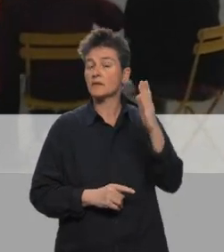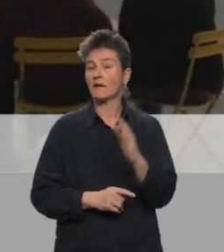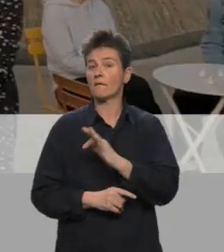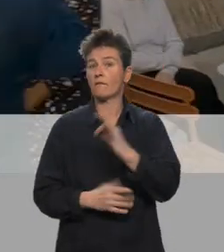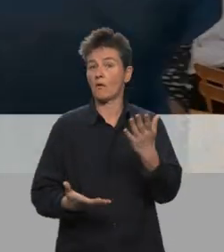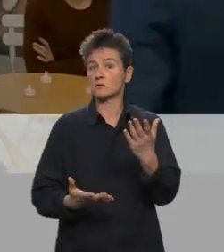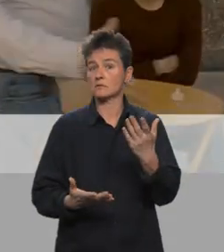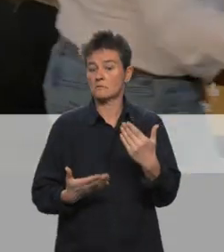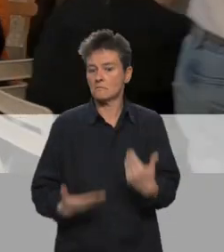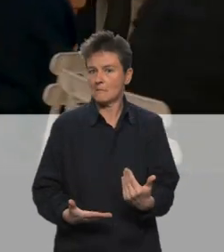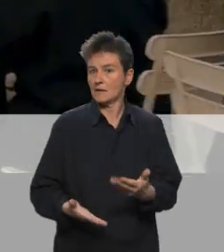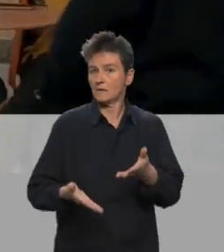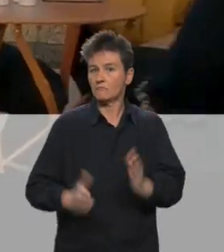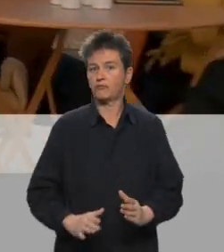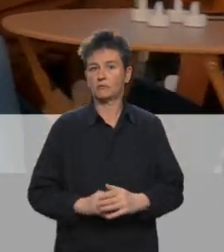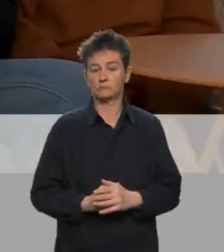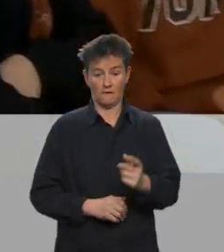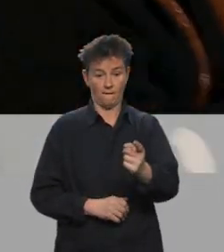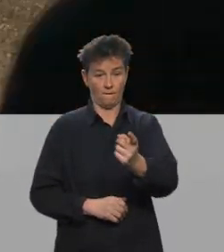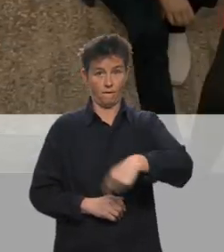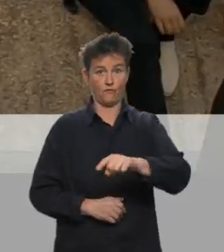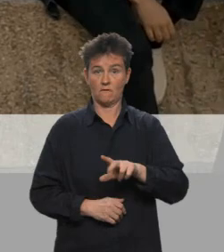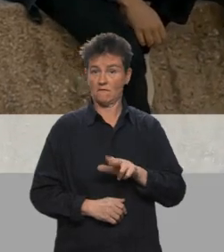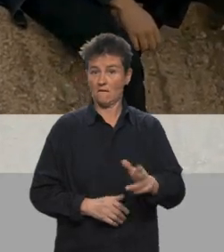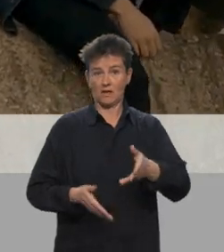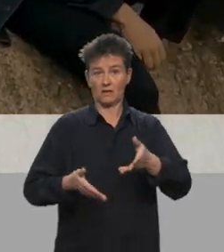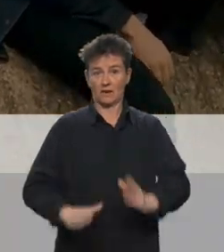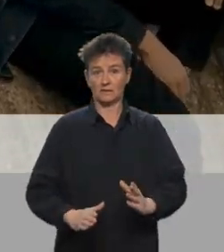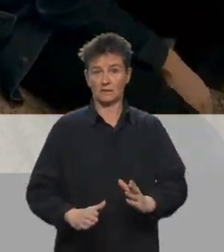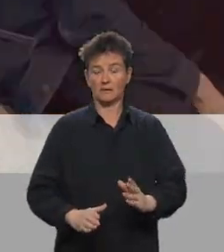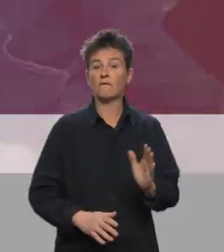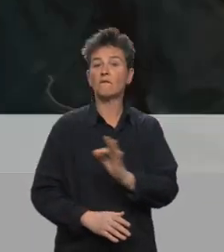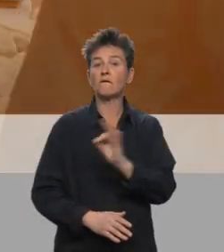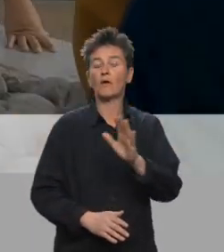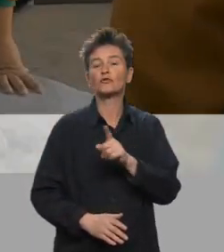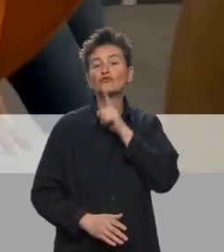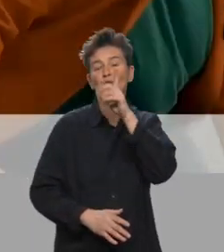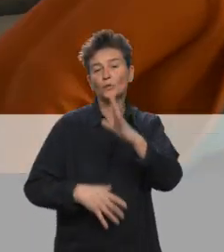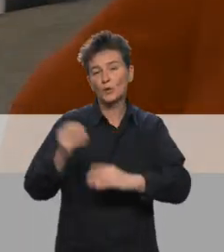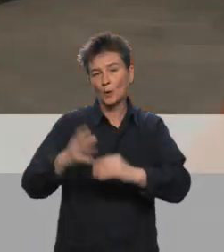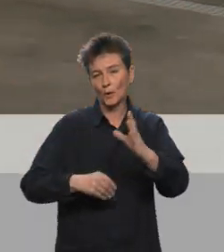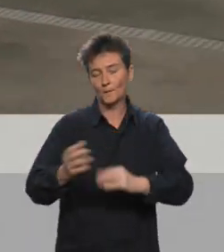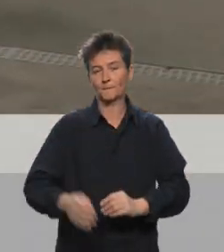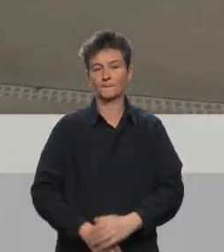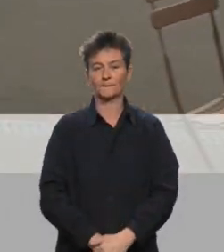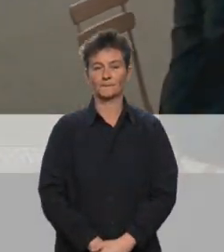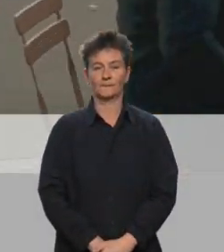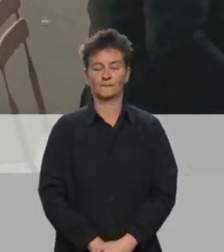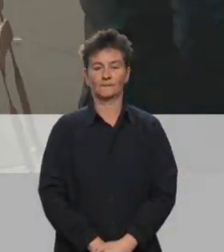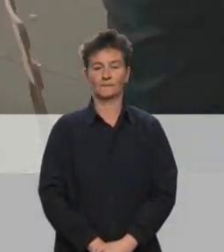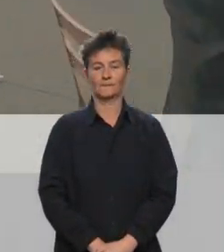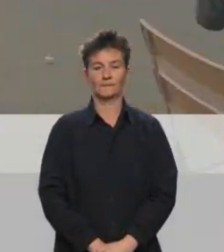L'avenir de la France se joue maintenant. Il est entre vos mains. C'est la France des jours heureux.